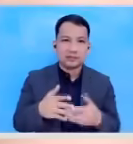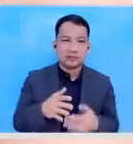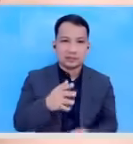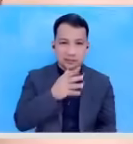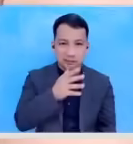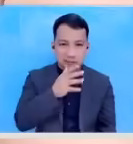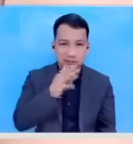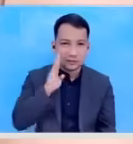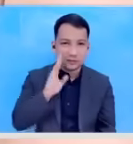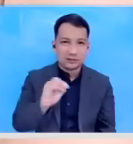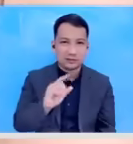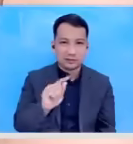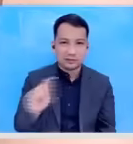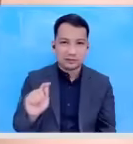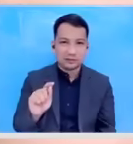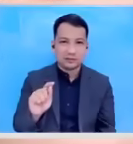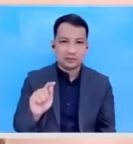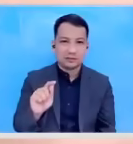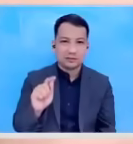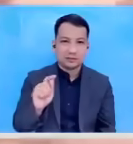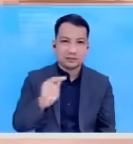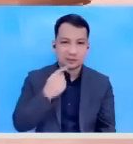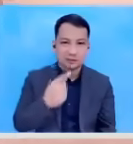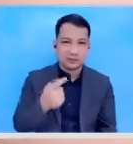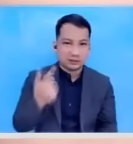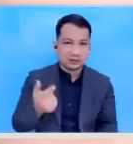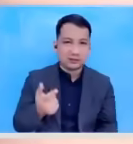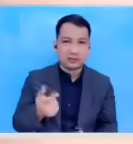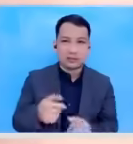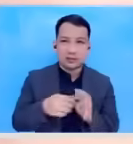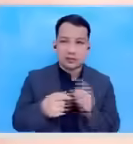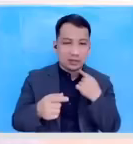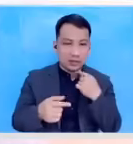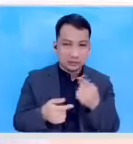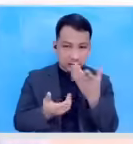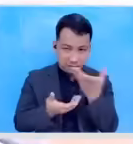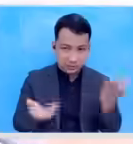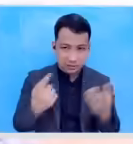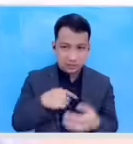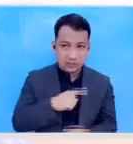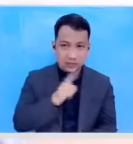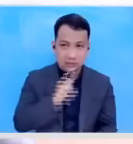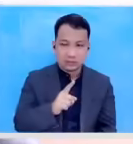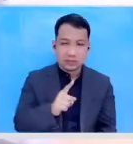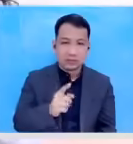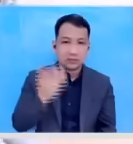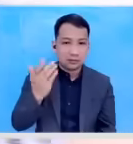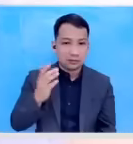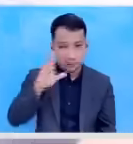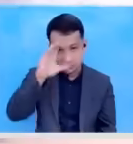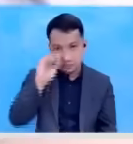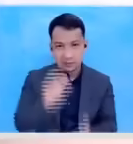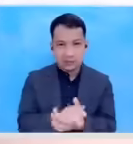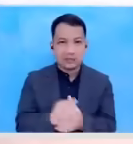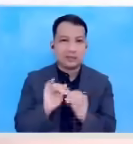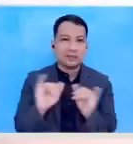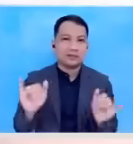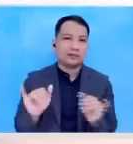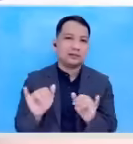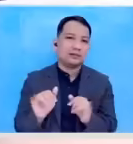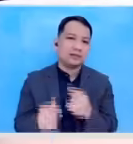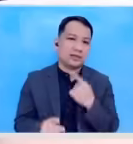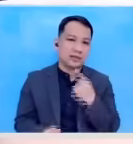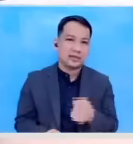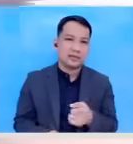tinasabi sa akin. Sinumpa ako yun. Sinabi sa akin, ngayon yan, naimbok ang bibig ko. Oh, ang magsasabi sa'yo parang asawa mo. So, ano na pick up mo kay